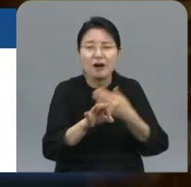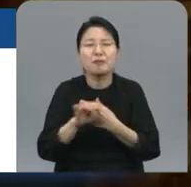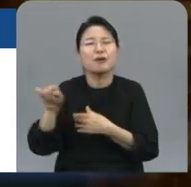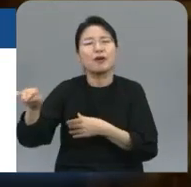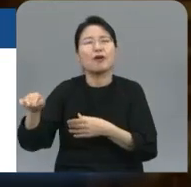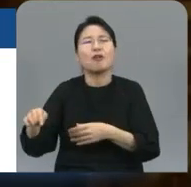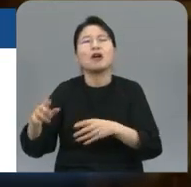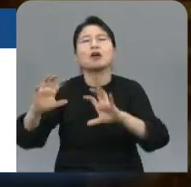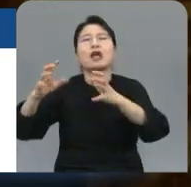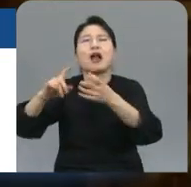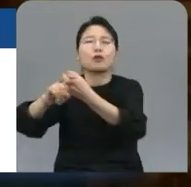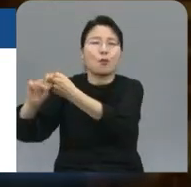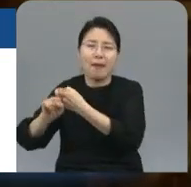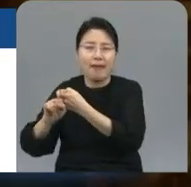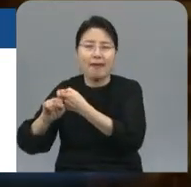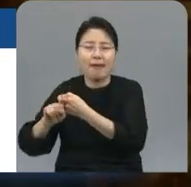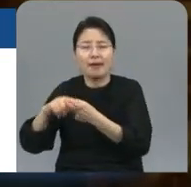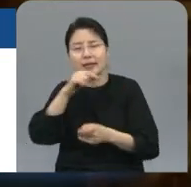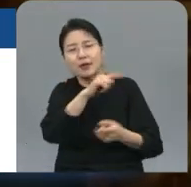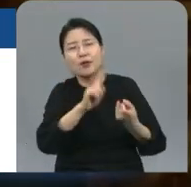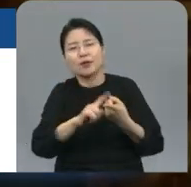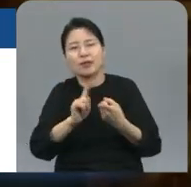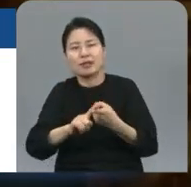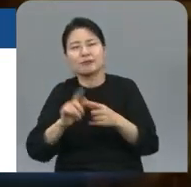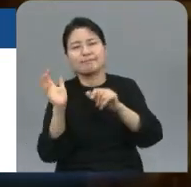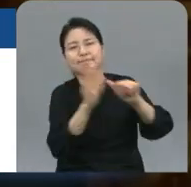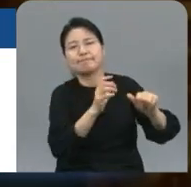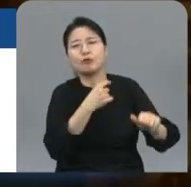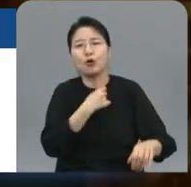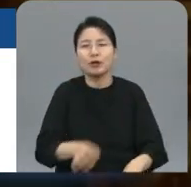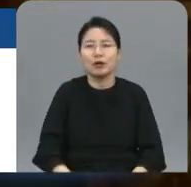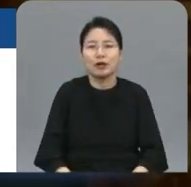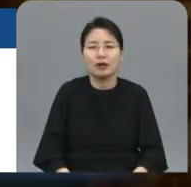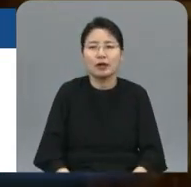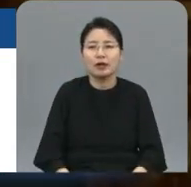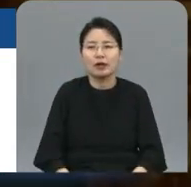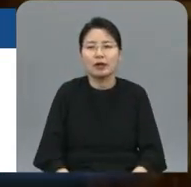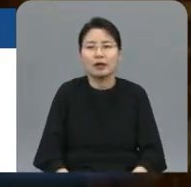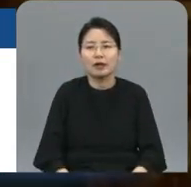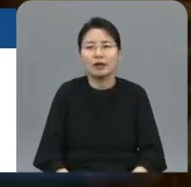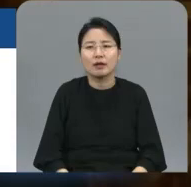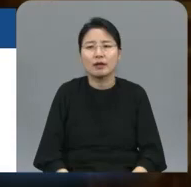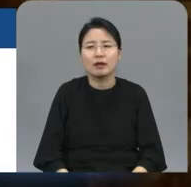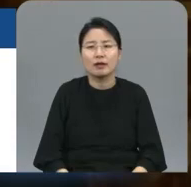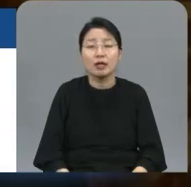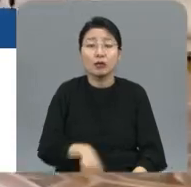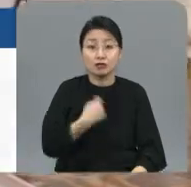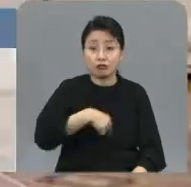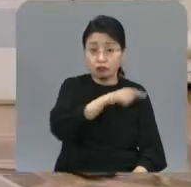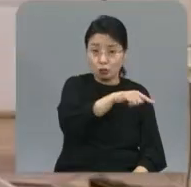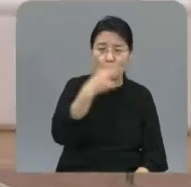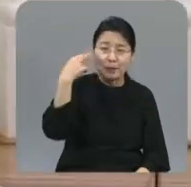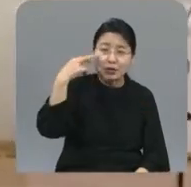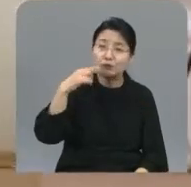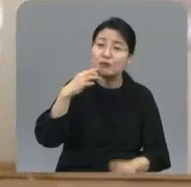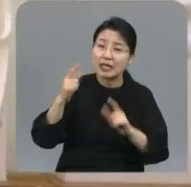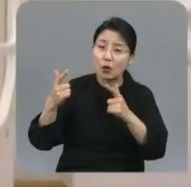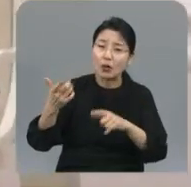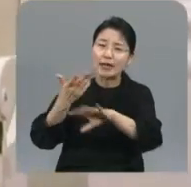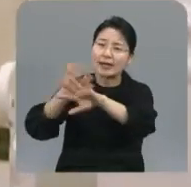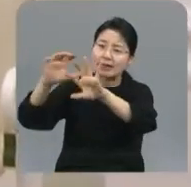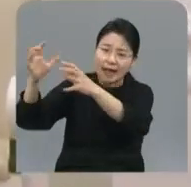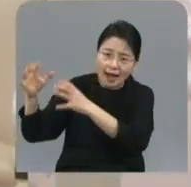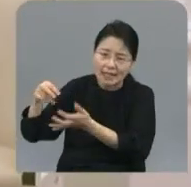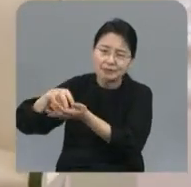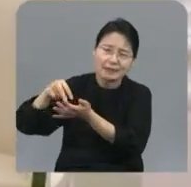langkah yang akan diambil jika Cina memberikan dukungan persenjataan ke rusia ditambahkannya dia berharap Cina telah menerima pendapat serupa bukan hanya